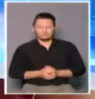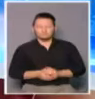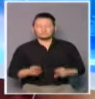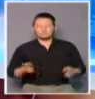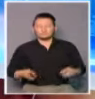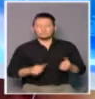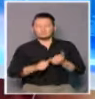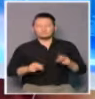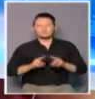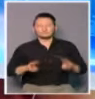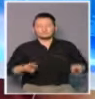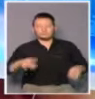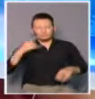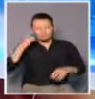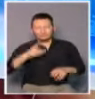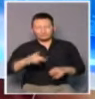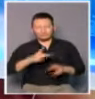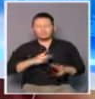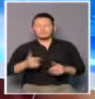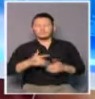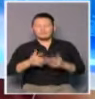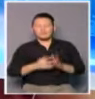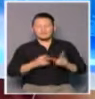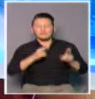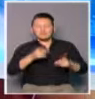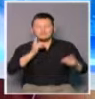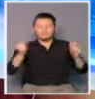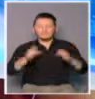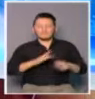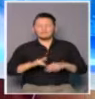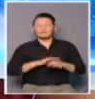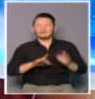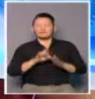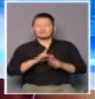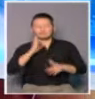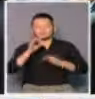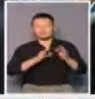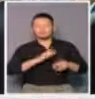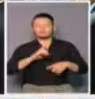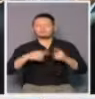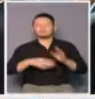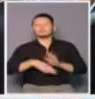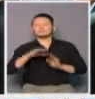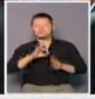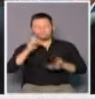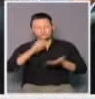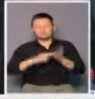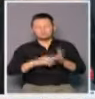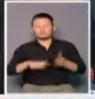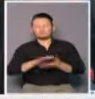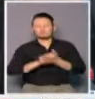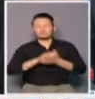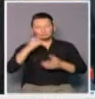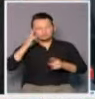Депутаты Сената парламента Республики Казахстан провели в Атырау выездное совещание. Народные избранники обсудили вопрос о развитии института медиации в